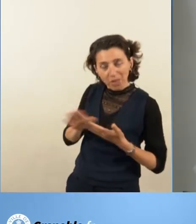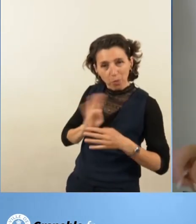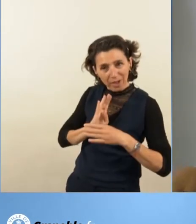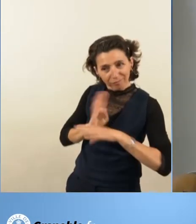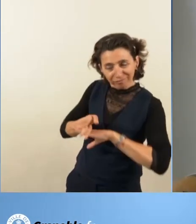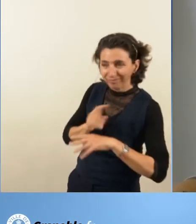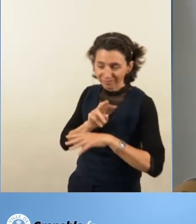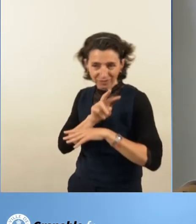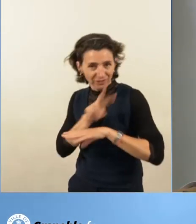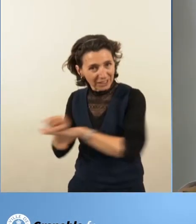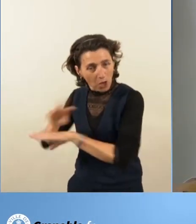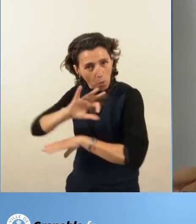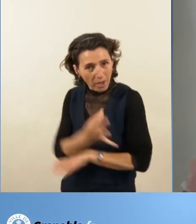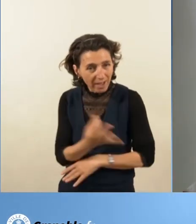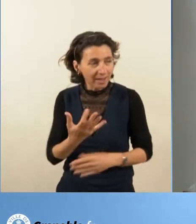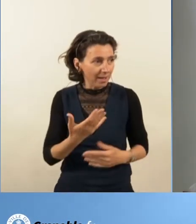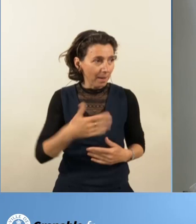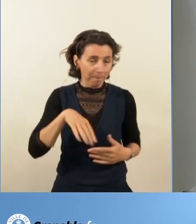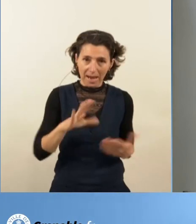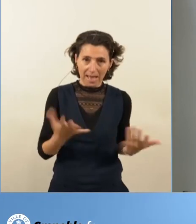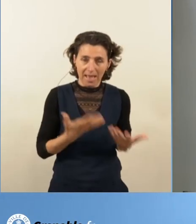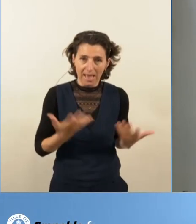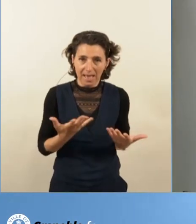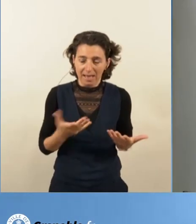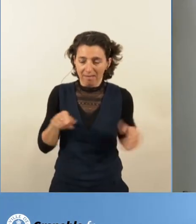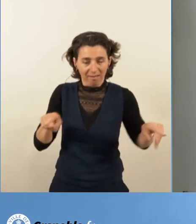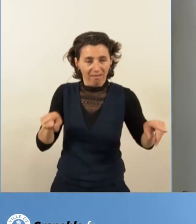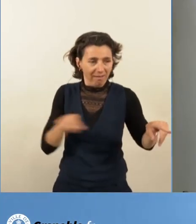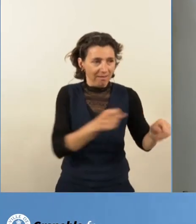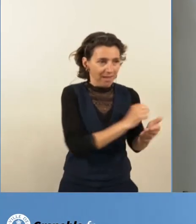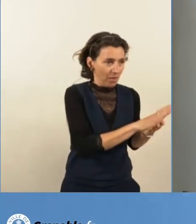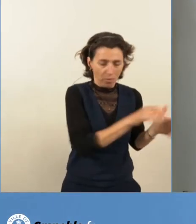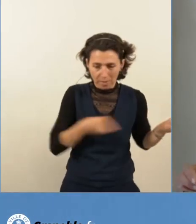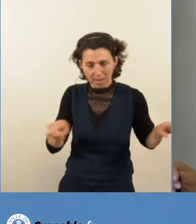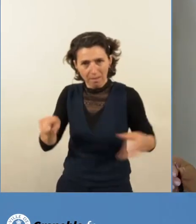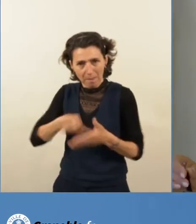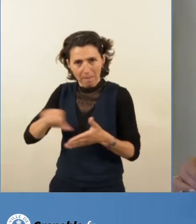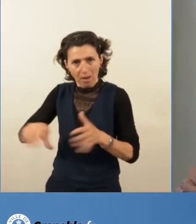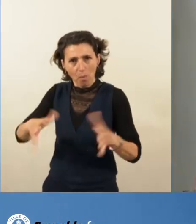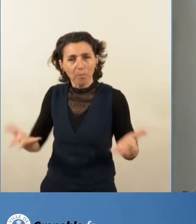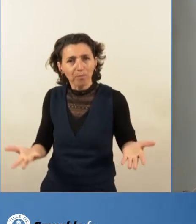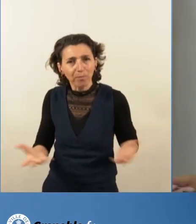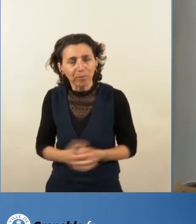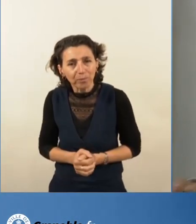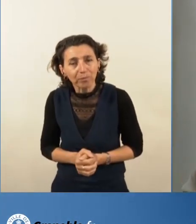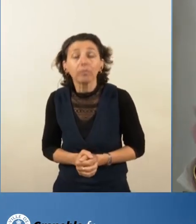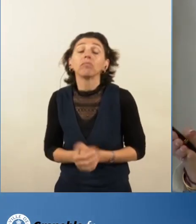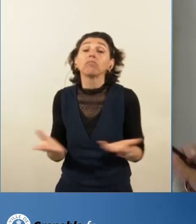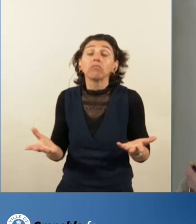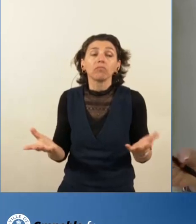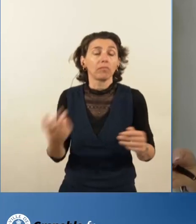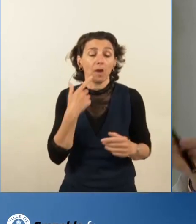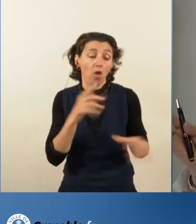les les musées alors on va s'attaquer à des personnes à qui vous avez déjà alors que vous aviez